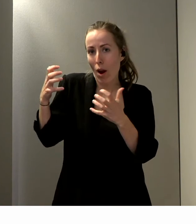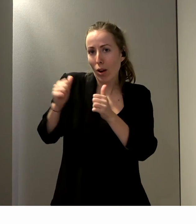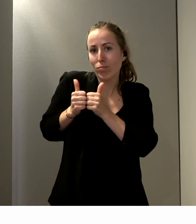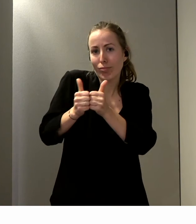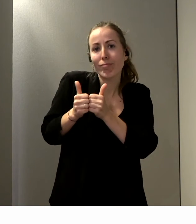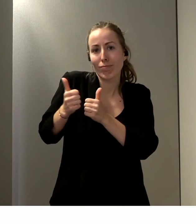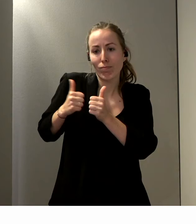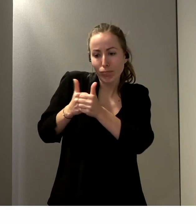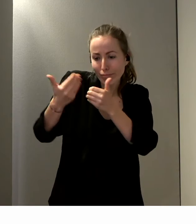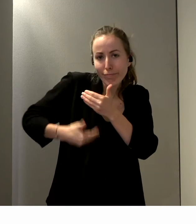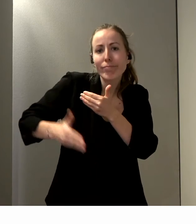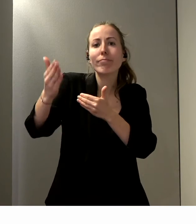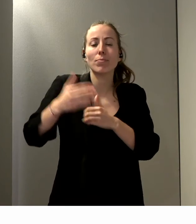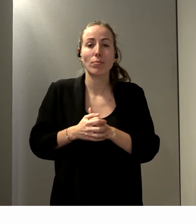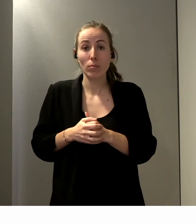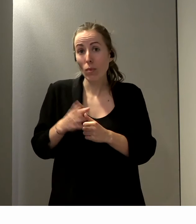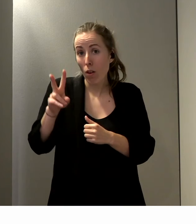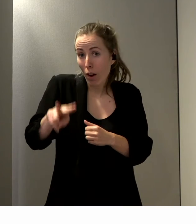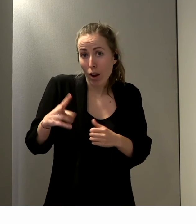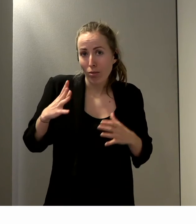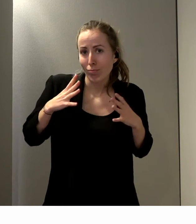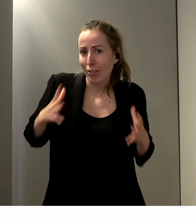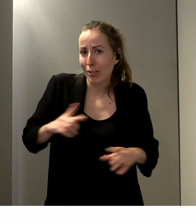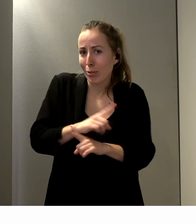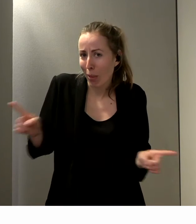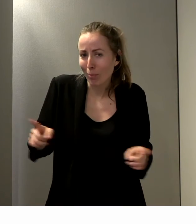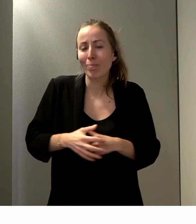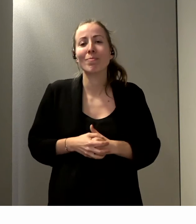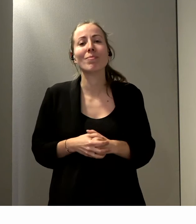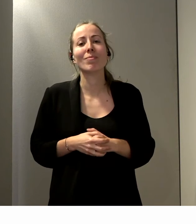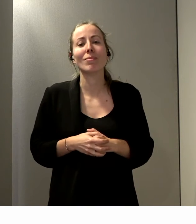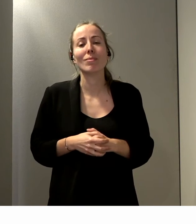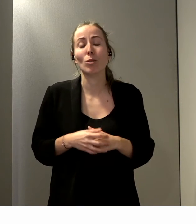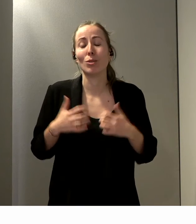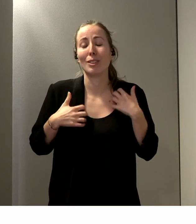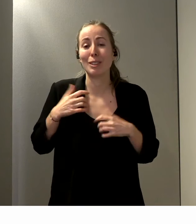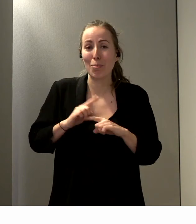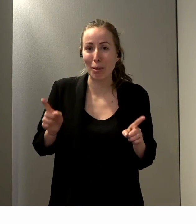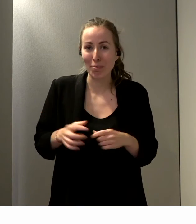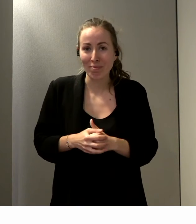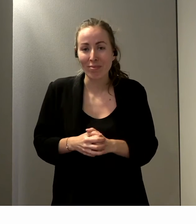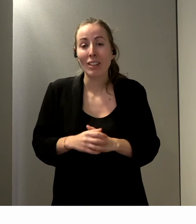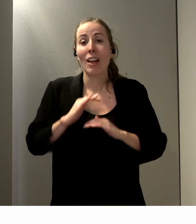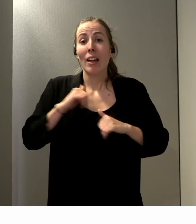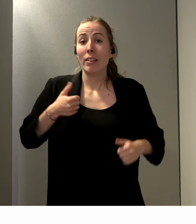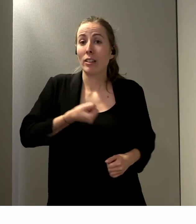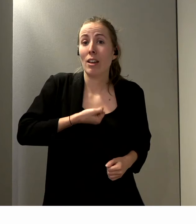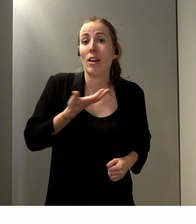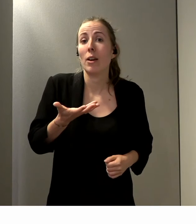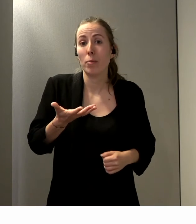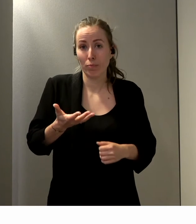bout de chemin avec vous. Donc ça, n'hésitez pas à vous engager là-dessus. Le dernier mot, il est sur les entreprises, vous en avez parlé. Je connais